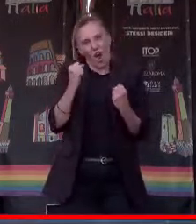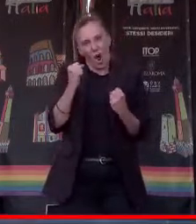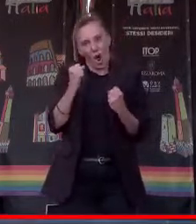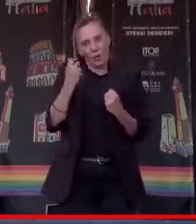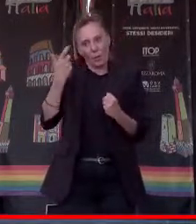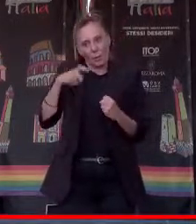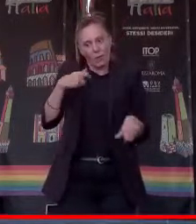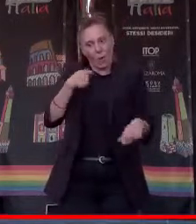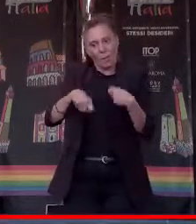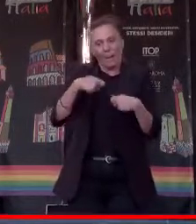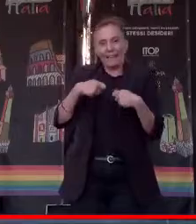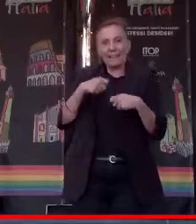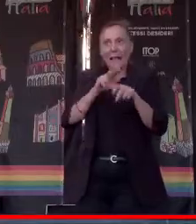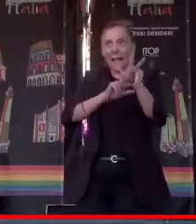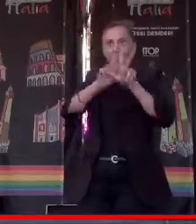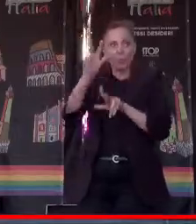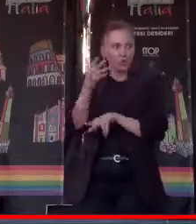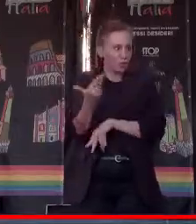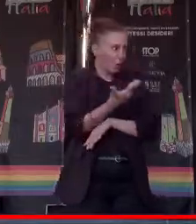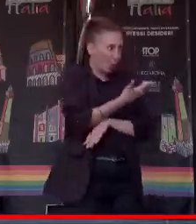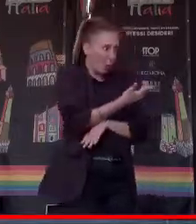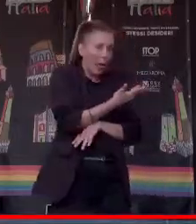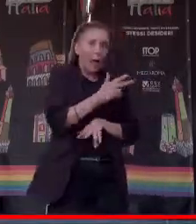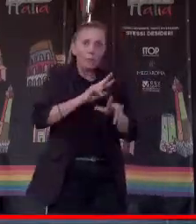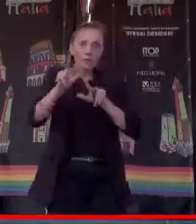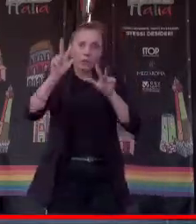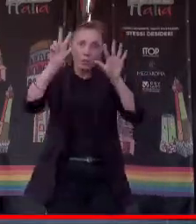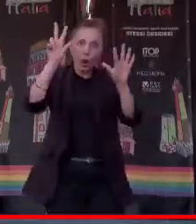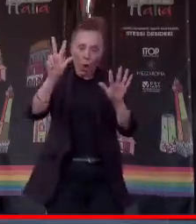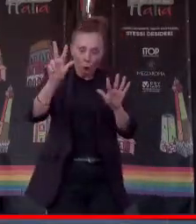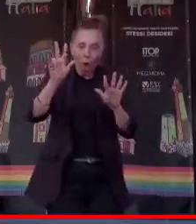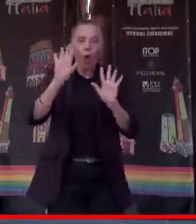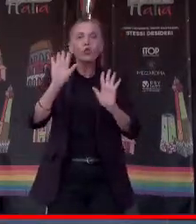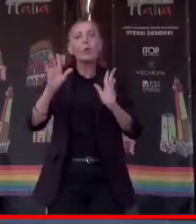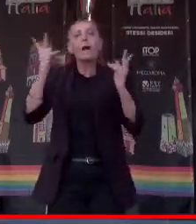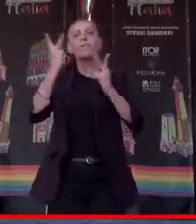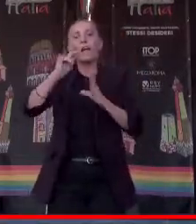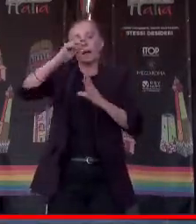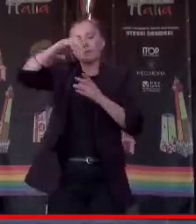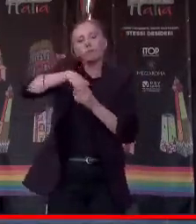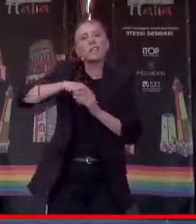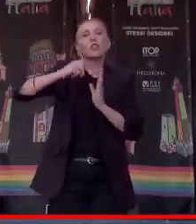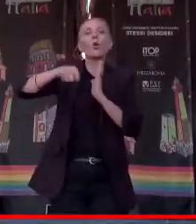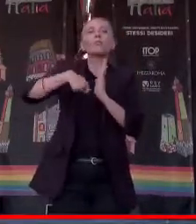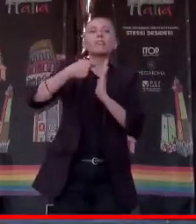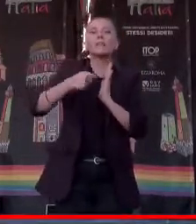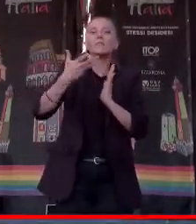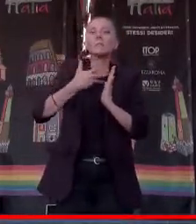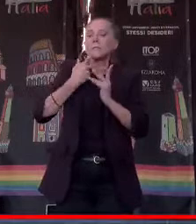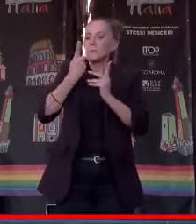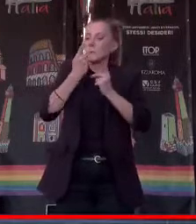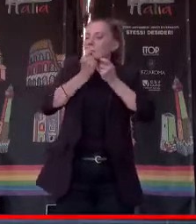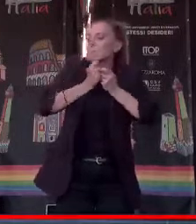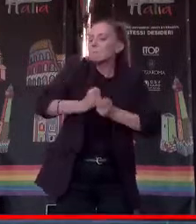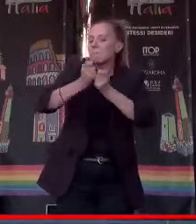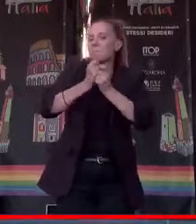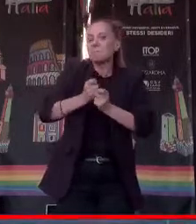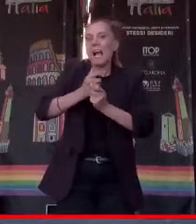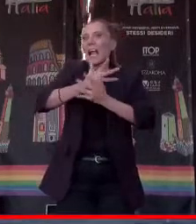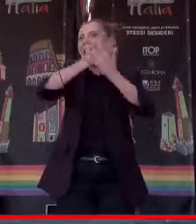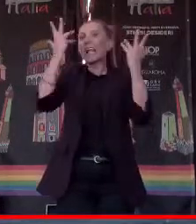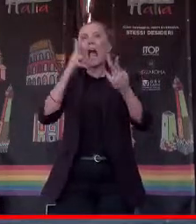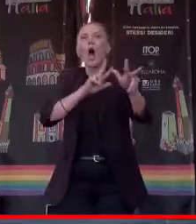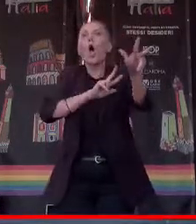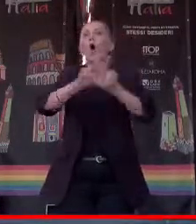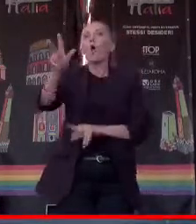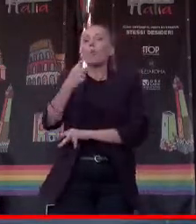di un municipio. Intanto comunque dentro questa delibera c'è proprio uno sprono forte e chiaro al comune per